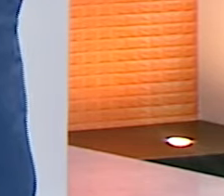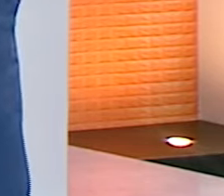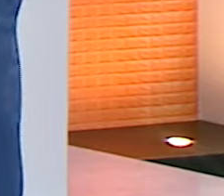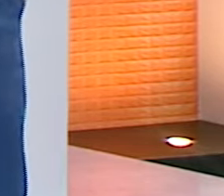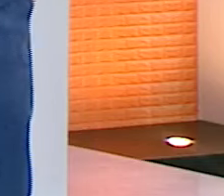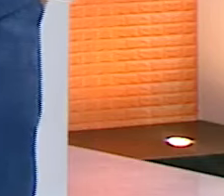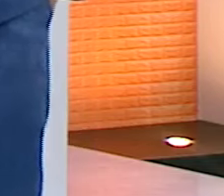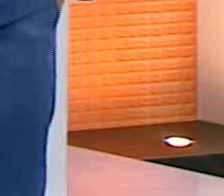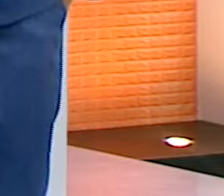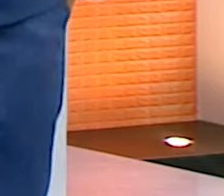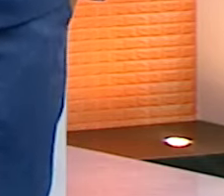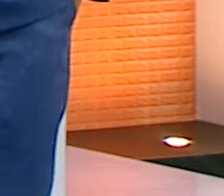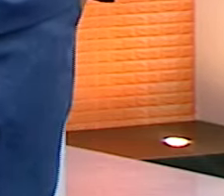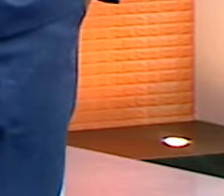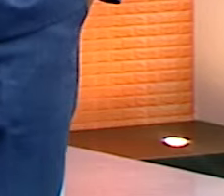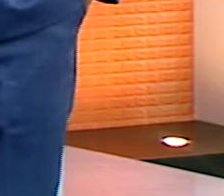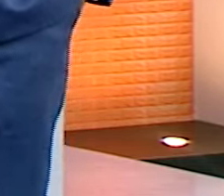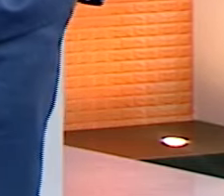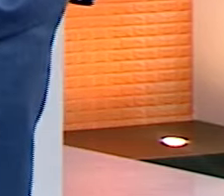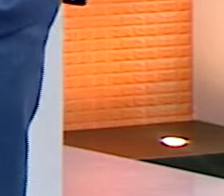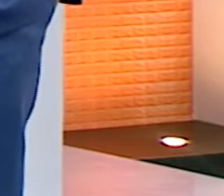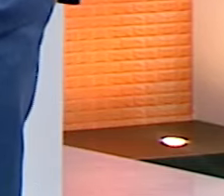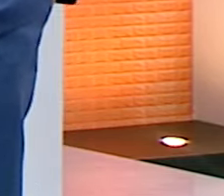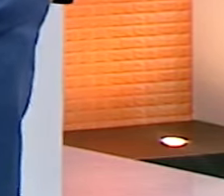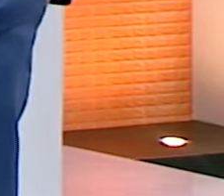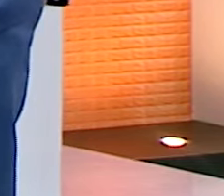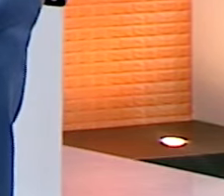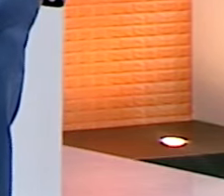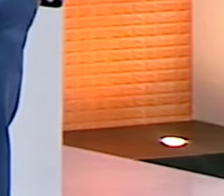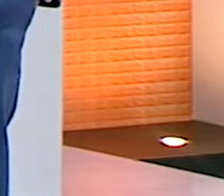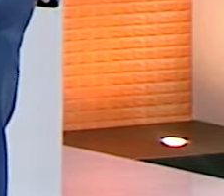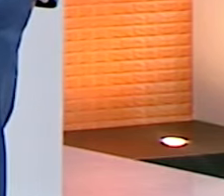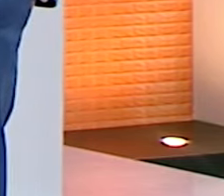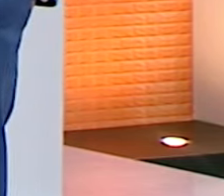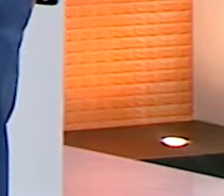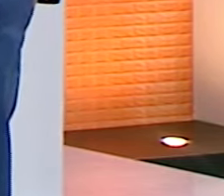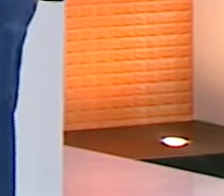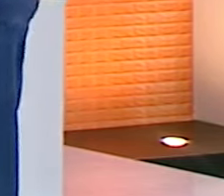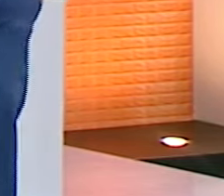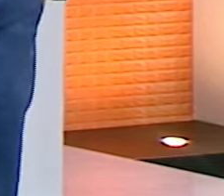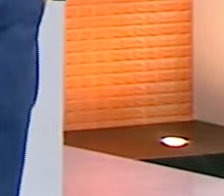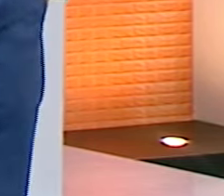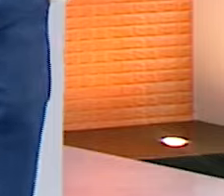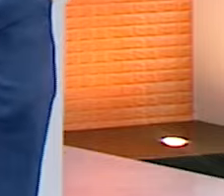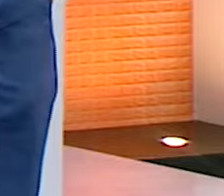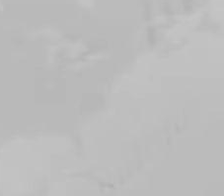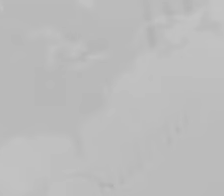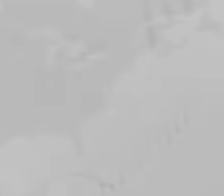Pinoy TV at sa www.gmanews.tv.